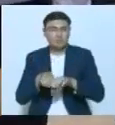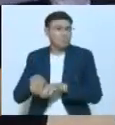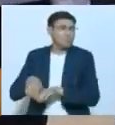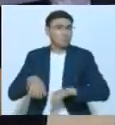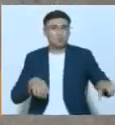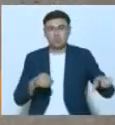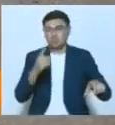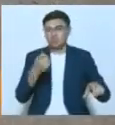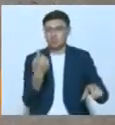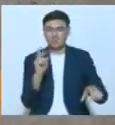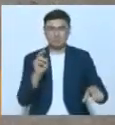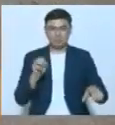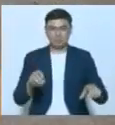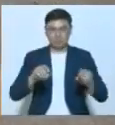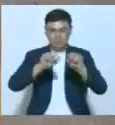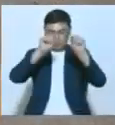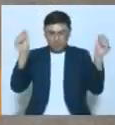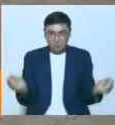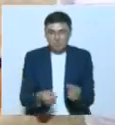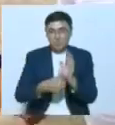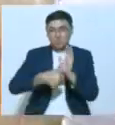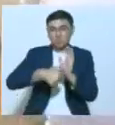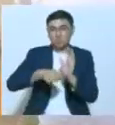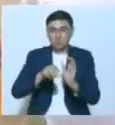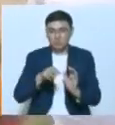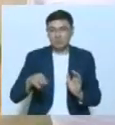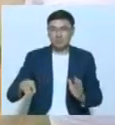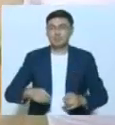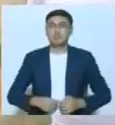километр, диаметр труб 600 миллиметров.